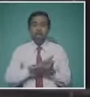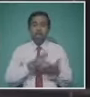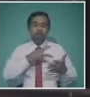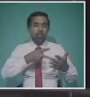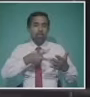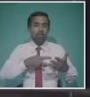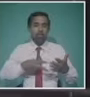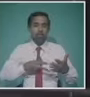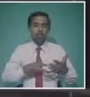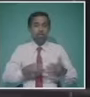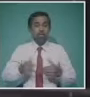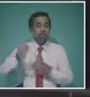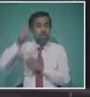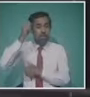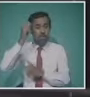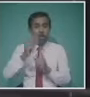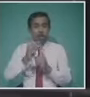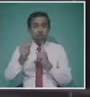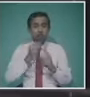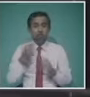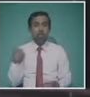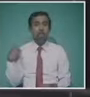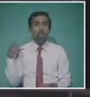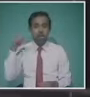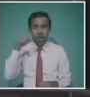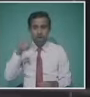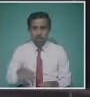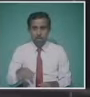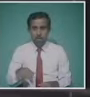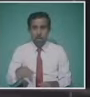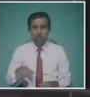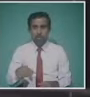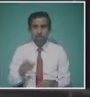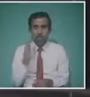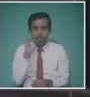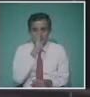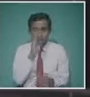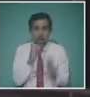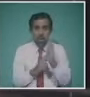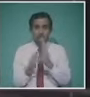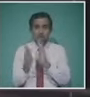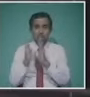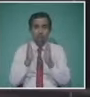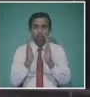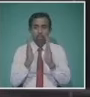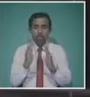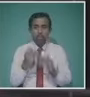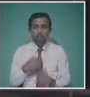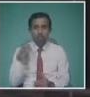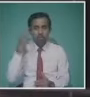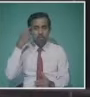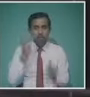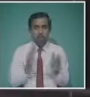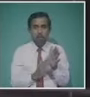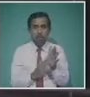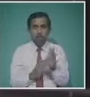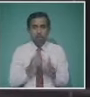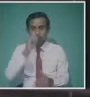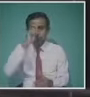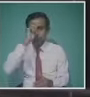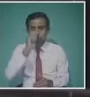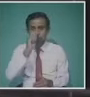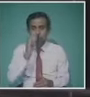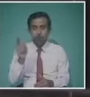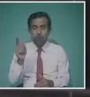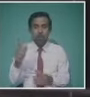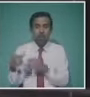කියවන්න එදා මම පාර්ලිමේන්තුව ආවා ඇවිල්ලා මං හැංගුණ ලයිබ්‍රරි එකේ මට මතකයි අර මහින්දානන්ද ලුද්ගවගේ